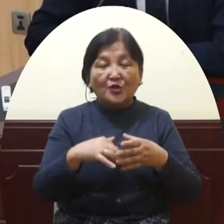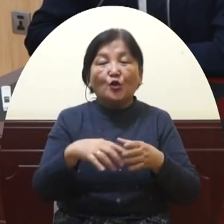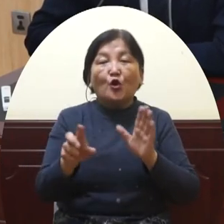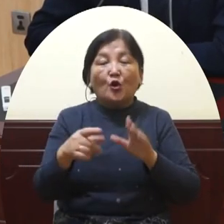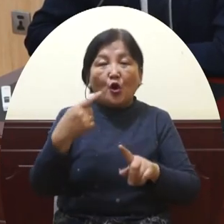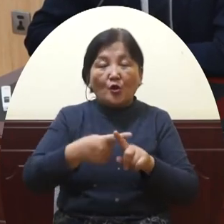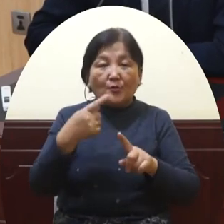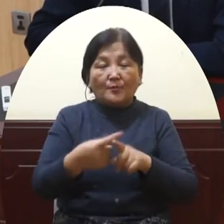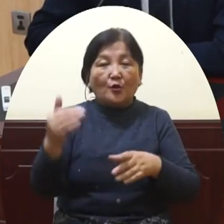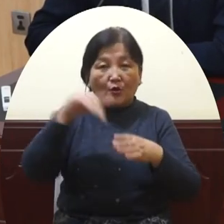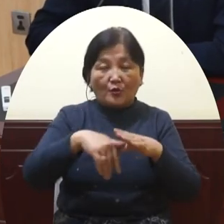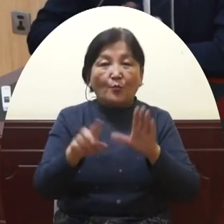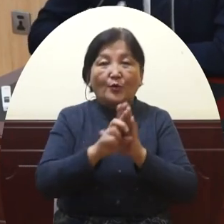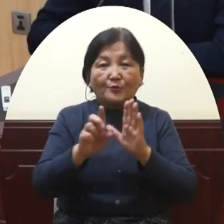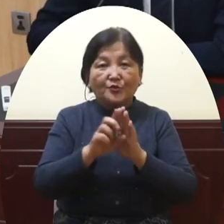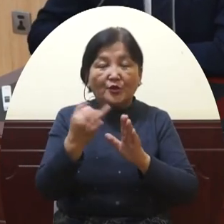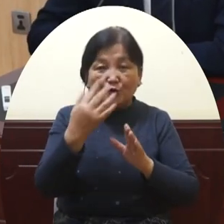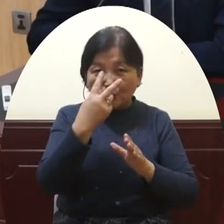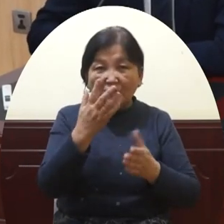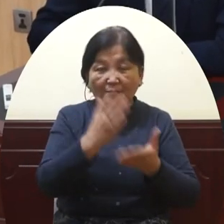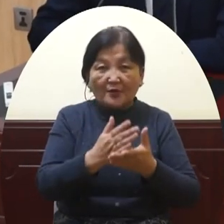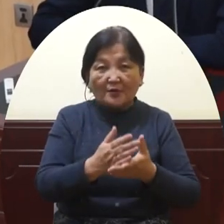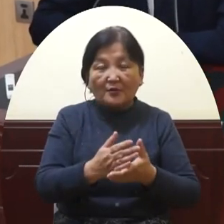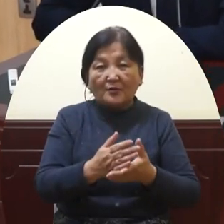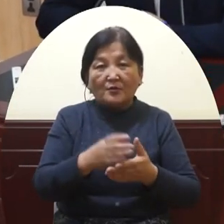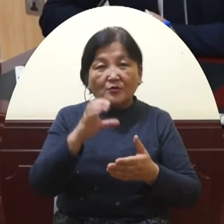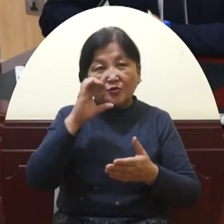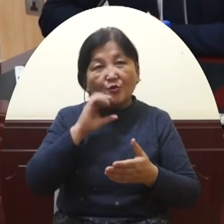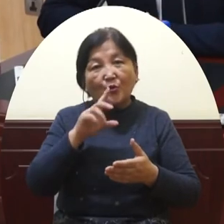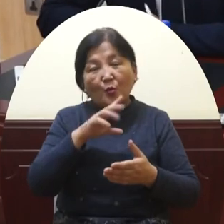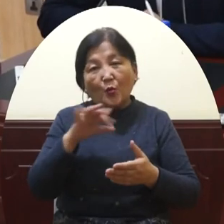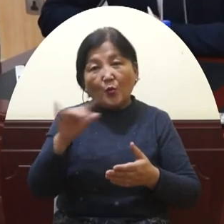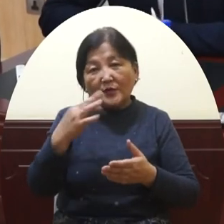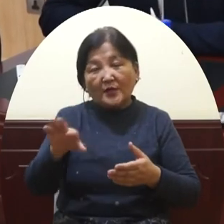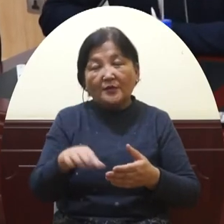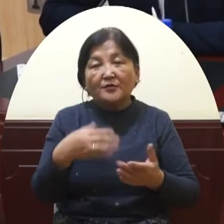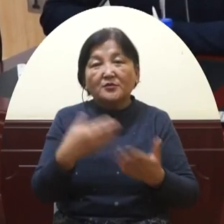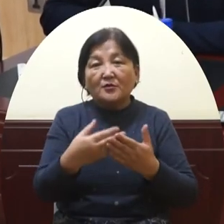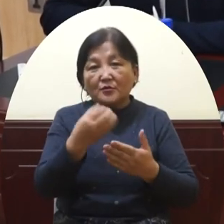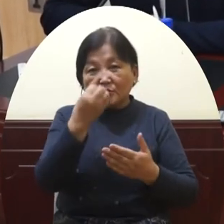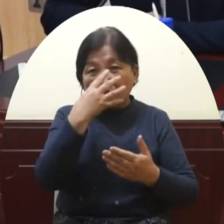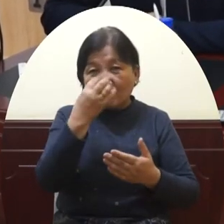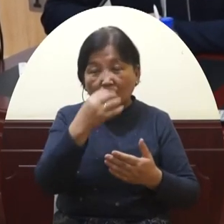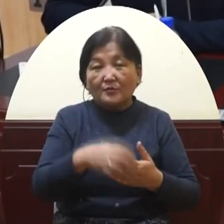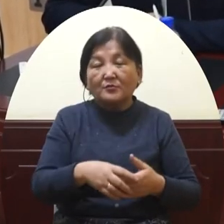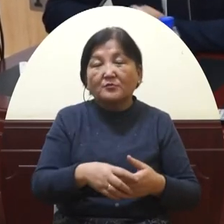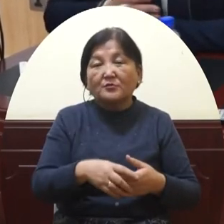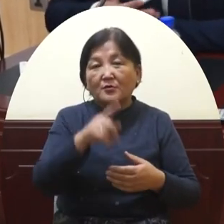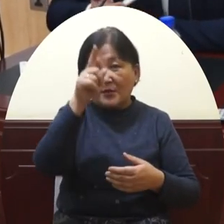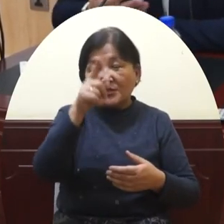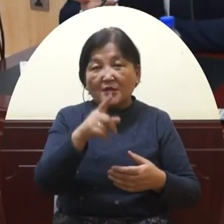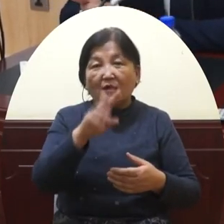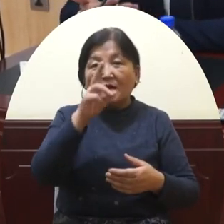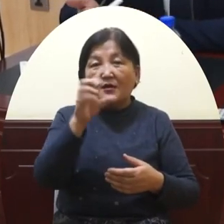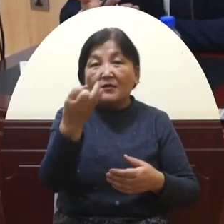хэвийн үзэгдэл шүү дээ. Гэхдээ зүгээр одоо би зүгээр сонирхуулаад одоо энэ Гонконгт болж байгаа кейс биш үү тийм ч яг